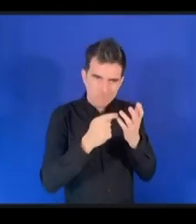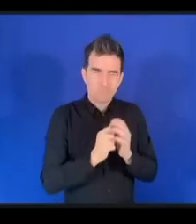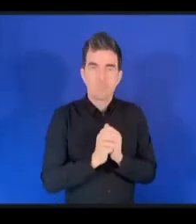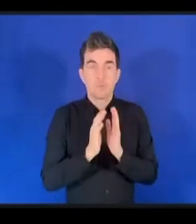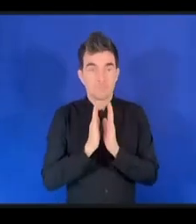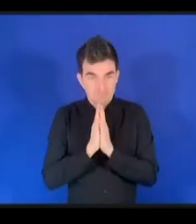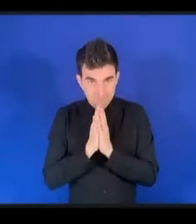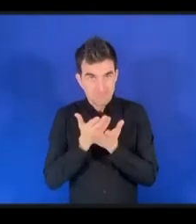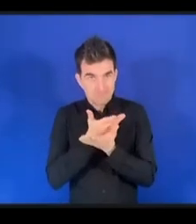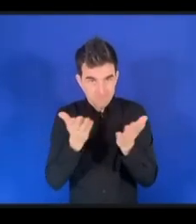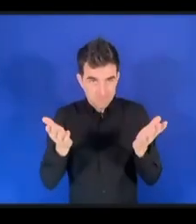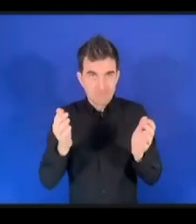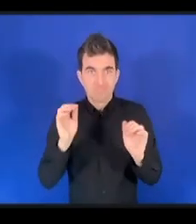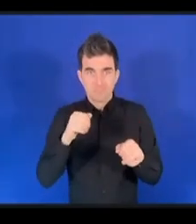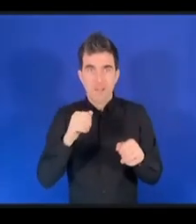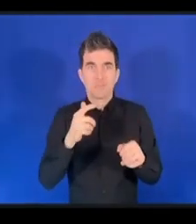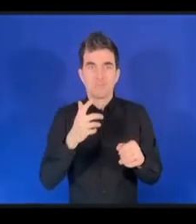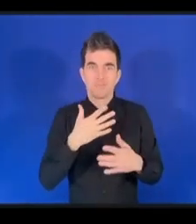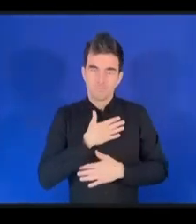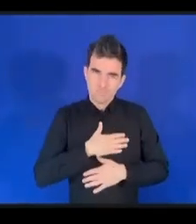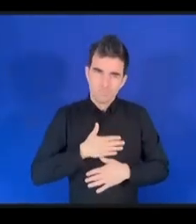よろしくお願いします。